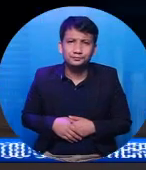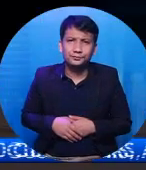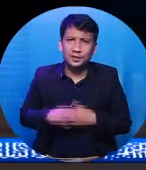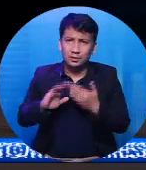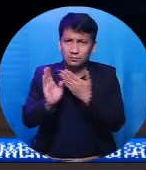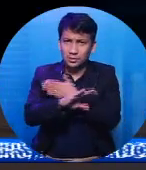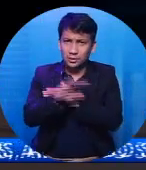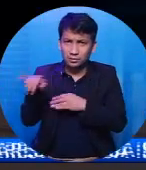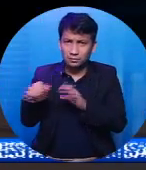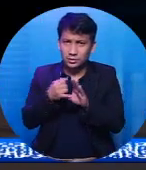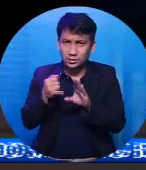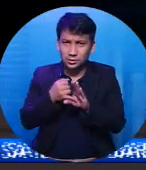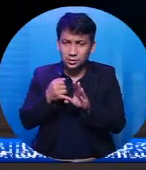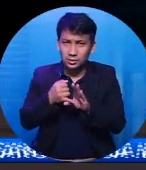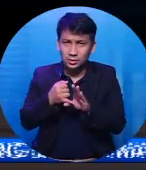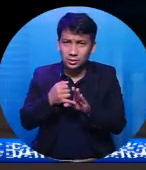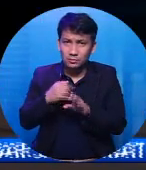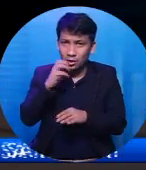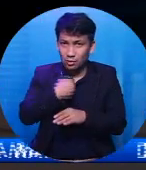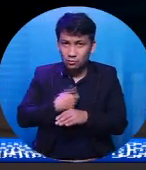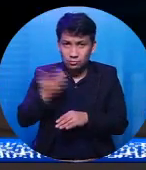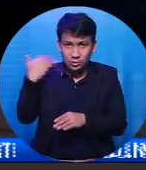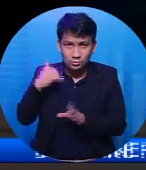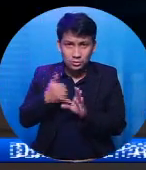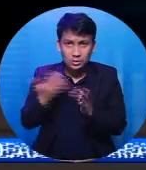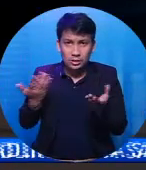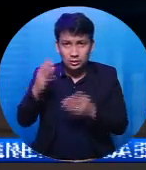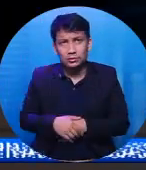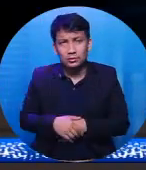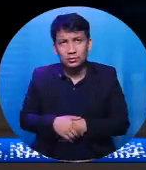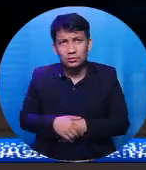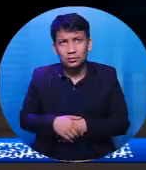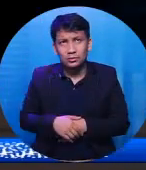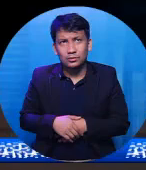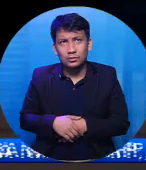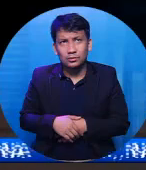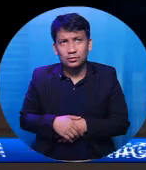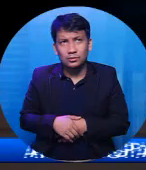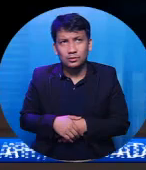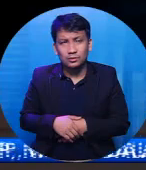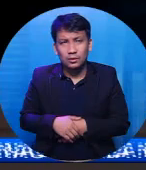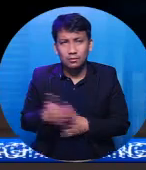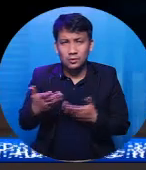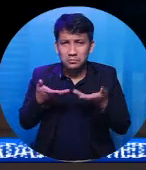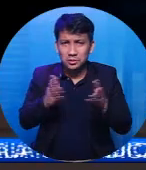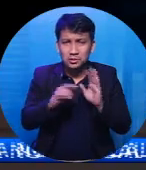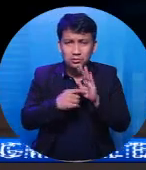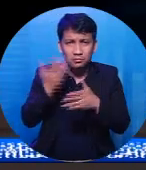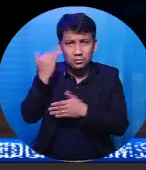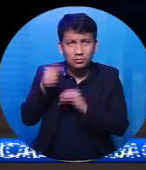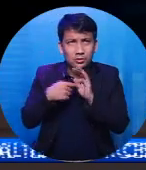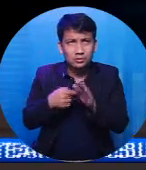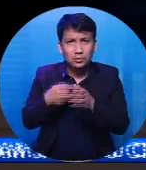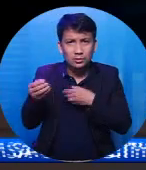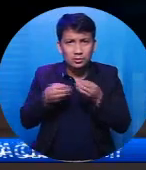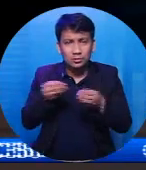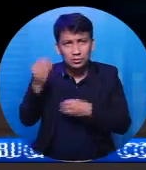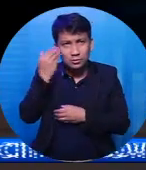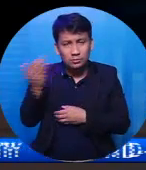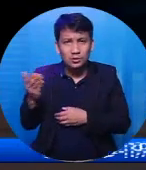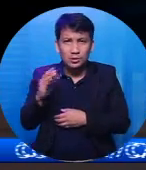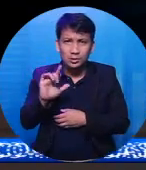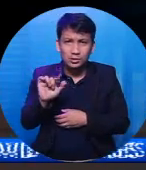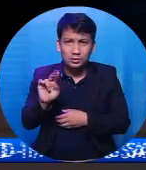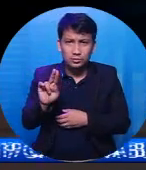Balik biyahe raw ang mga traditional na jeep sa Cavite. Yan ay kahit na pinayagan na naman sila mag-operate ng